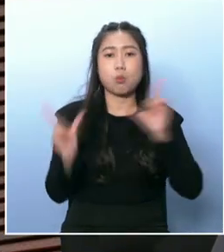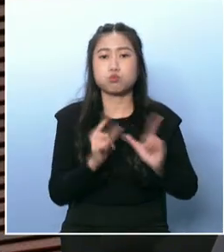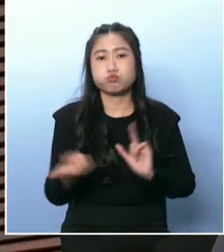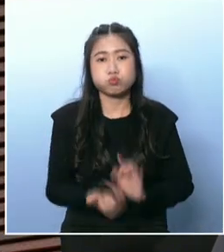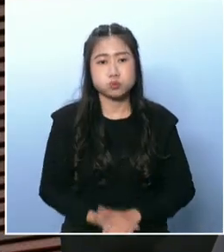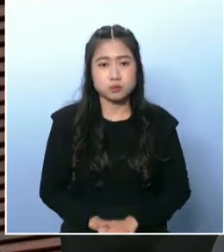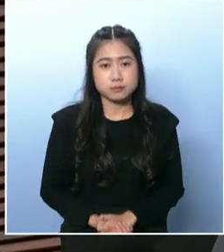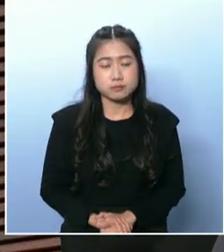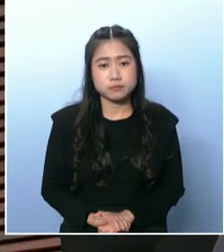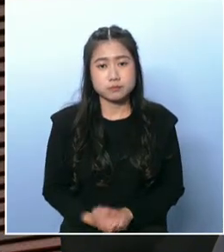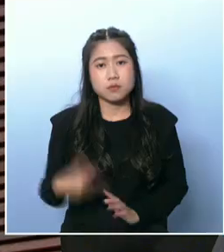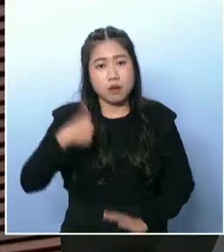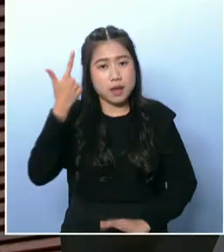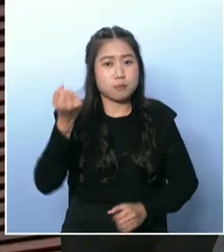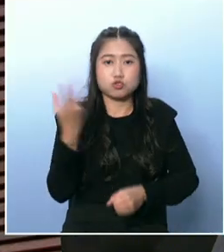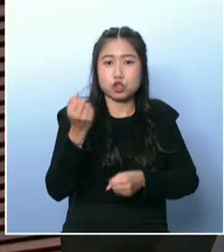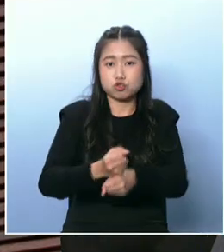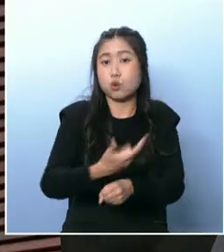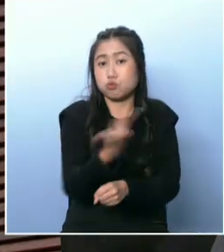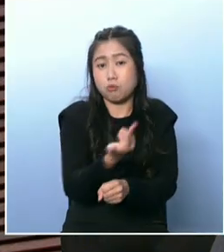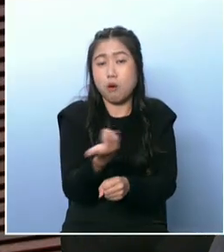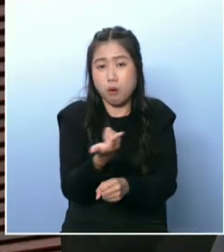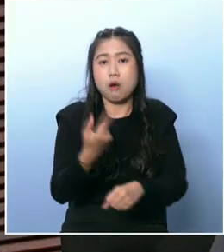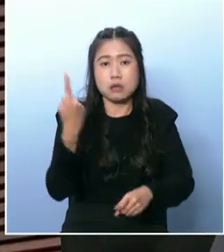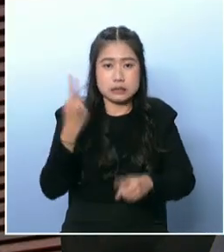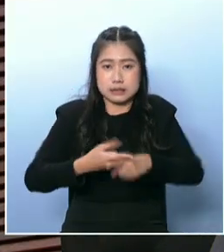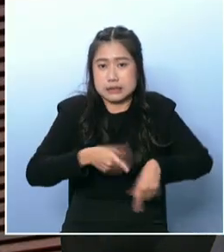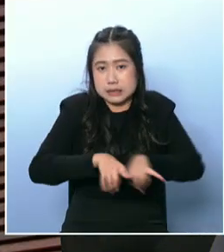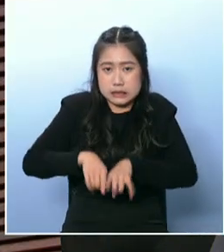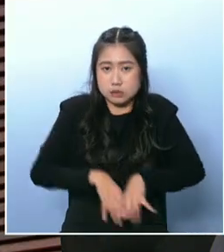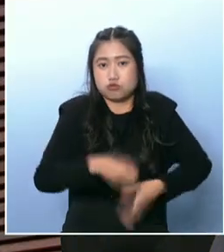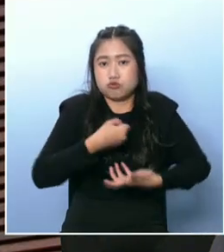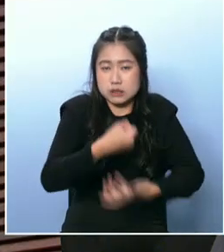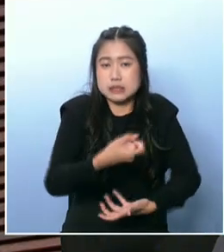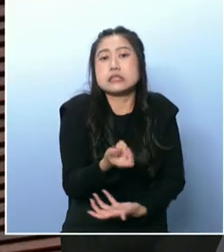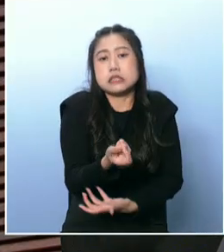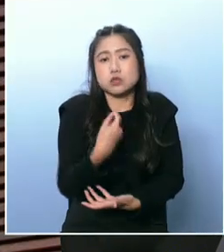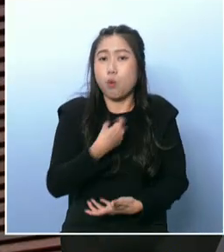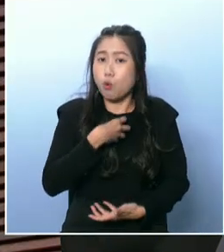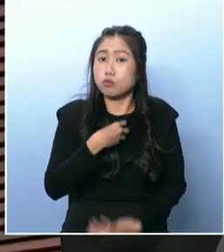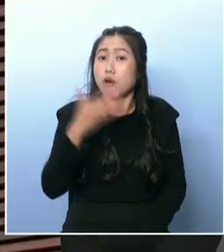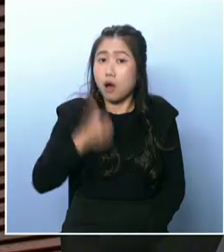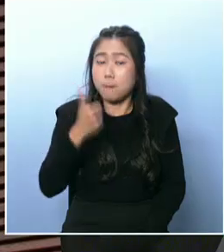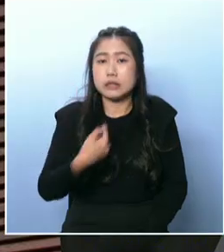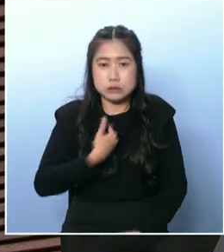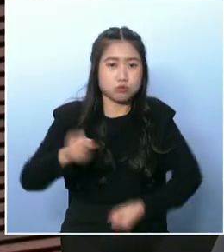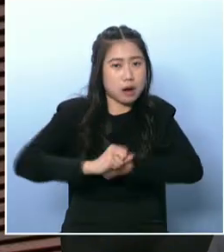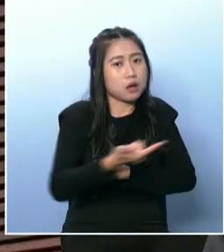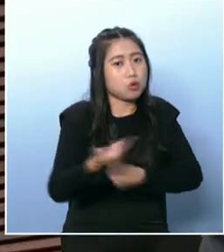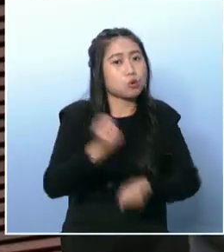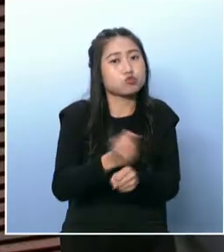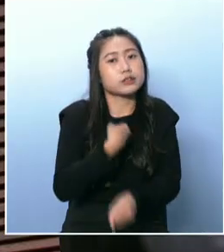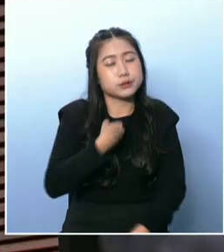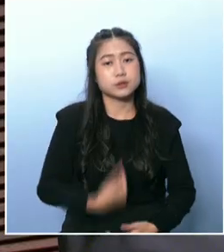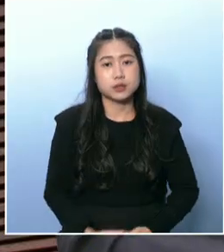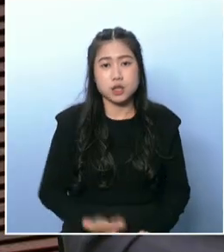實 And also contribute to society and live with dignity. So for this, we do not need a lot of resources,